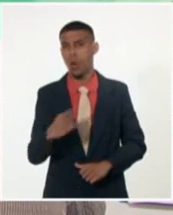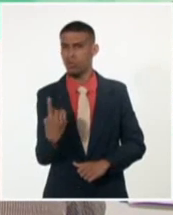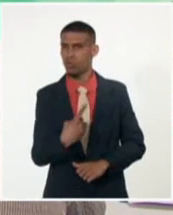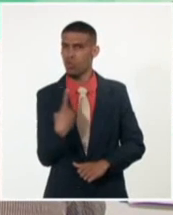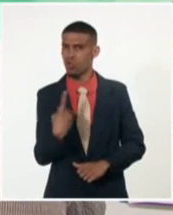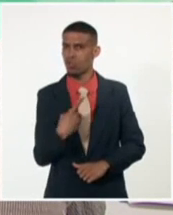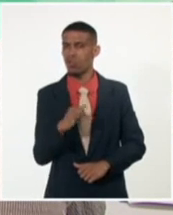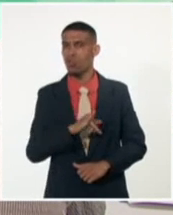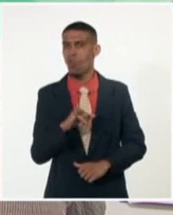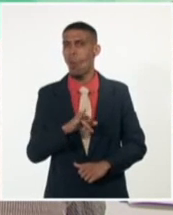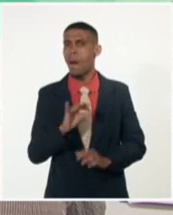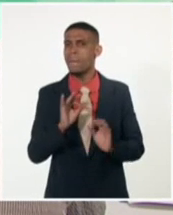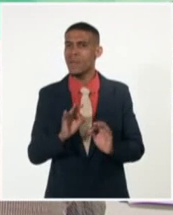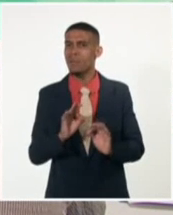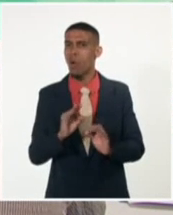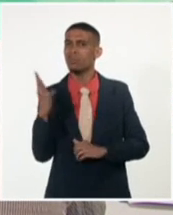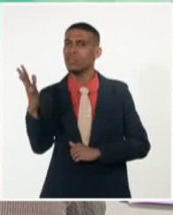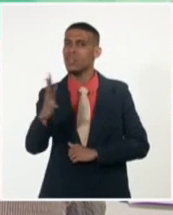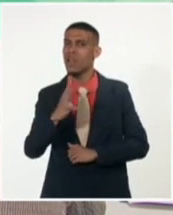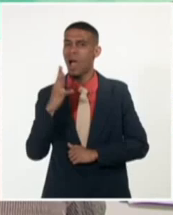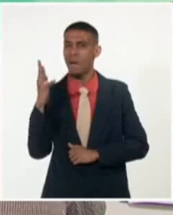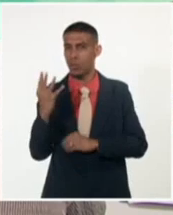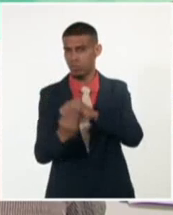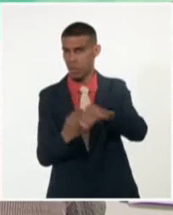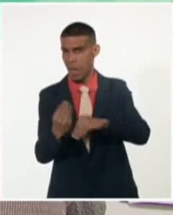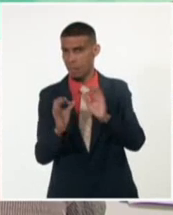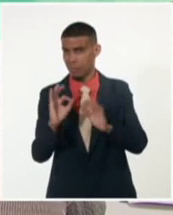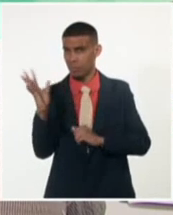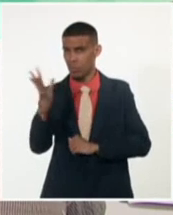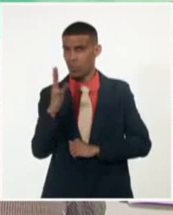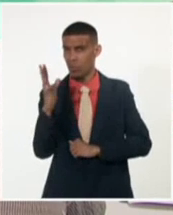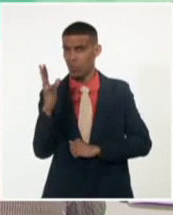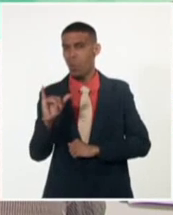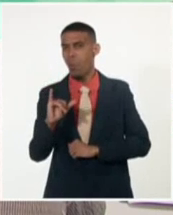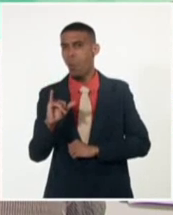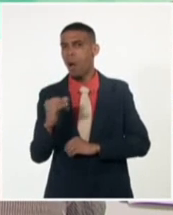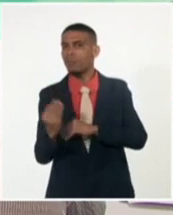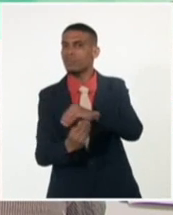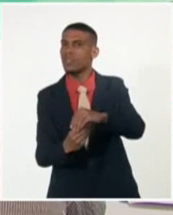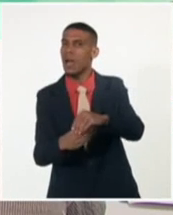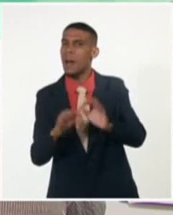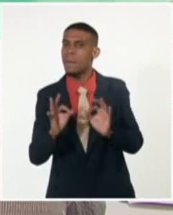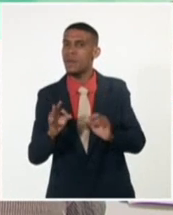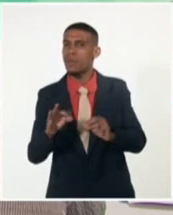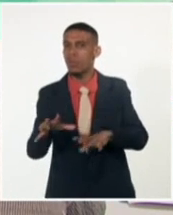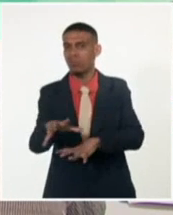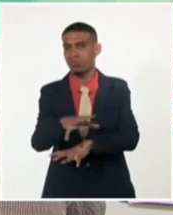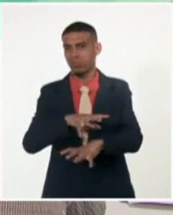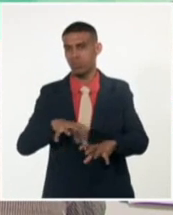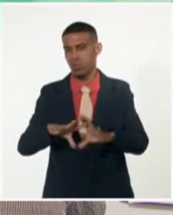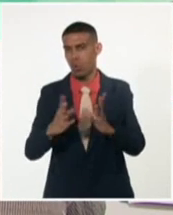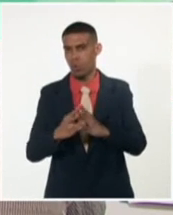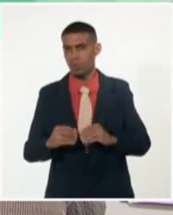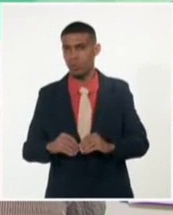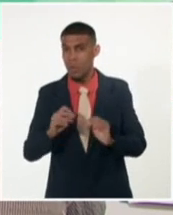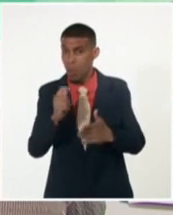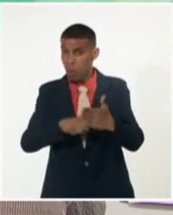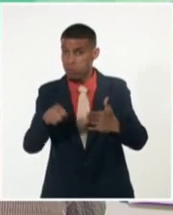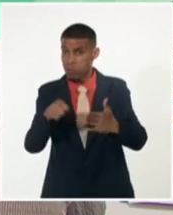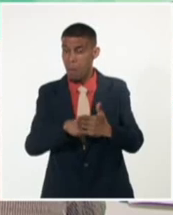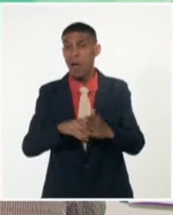cambio climático ha transformado la naturaleza de los retos del desarrollo. Por consiguiente, la agenda climática